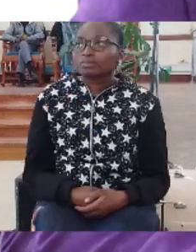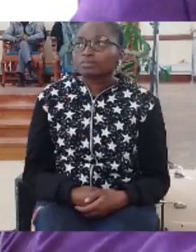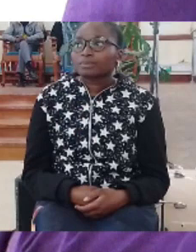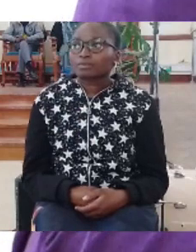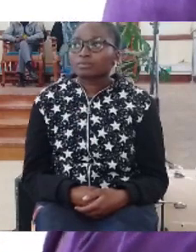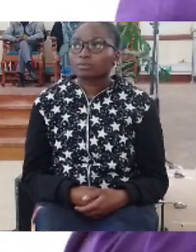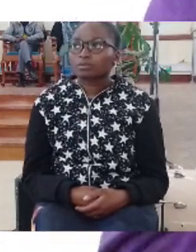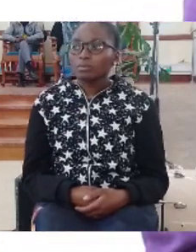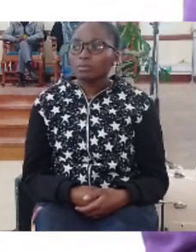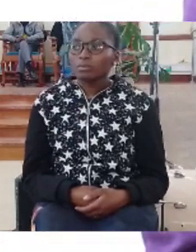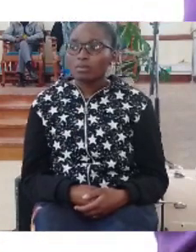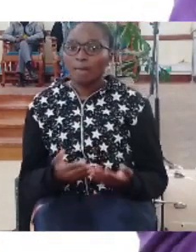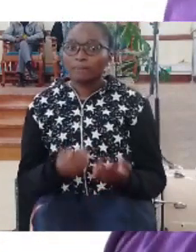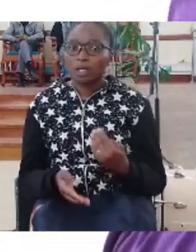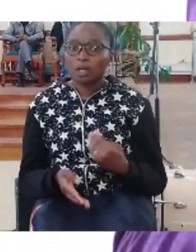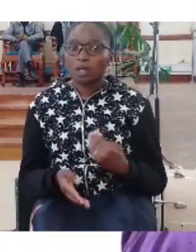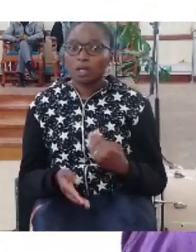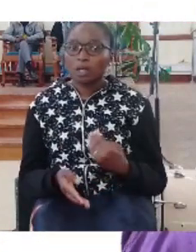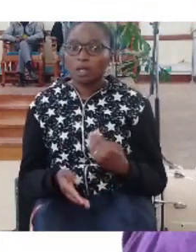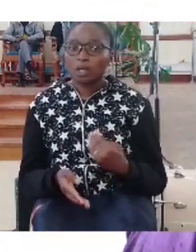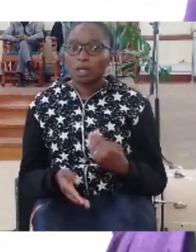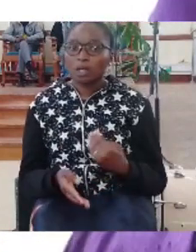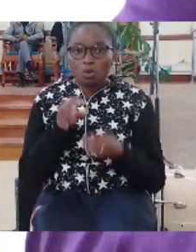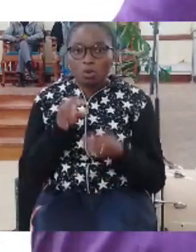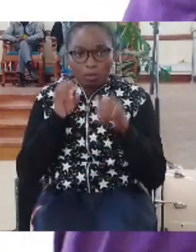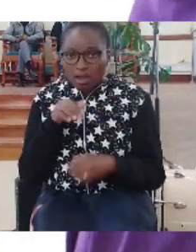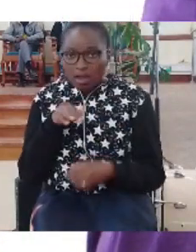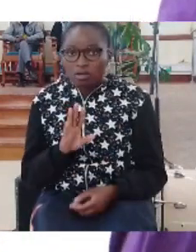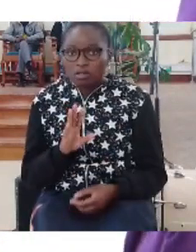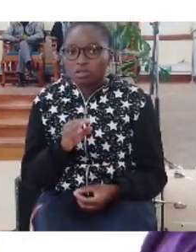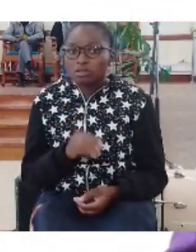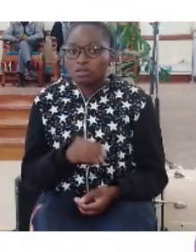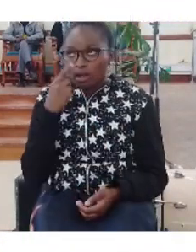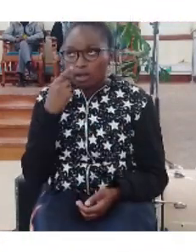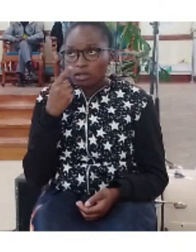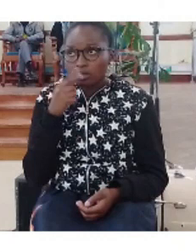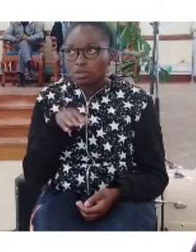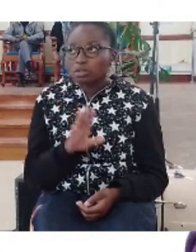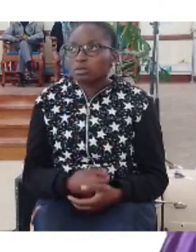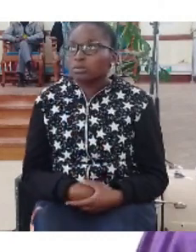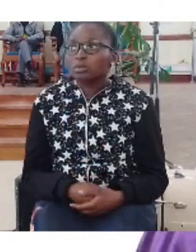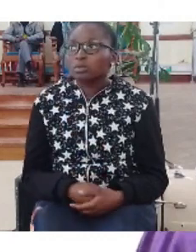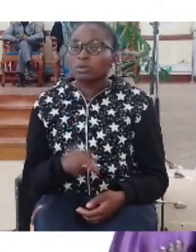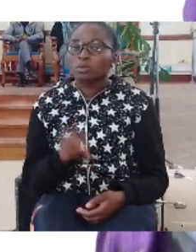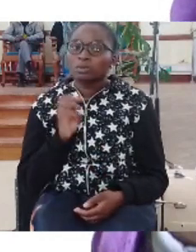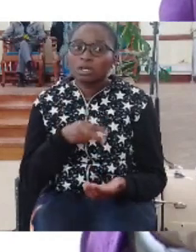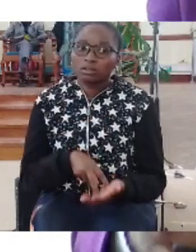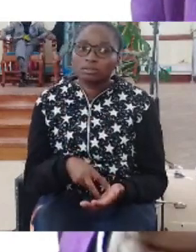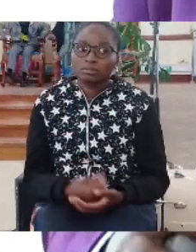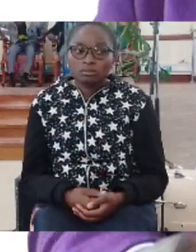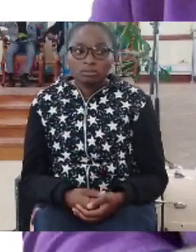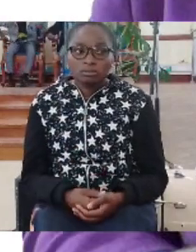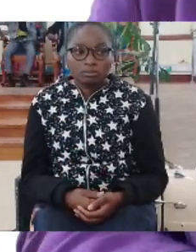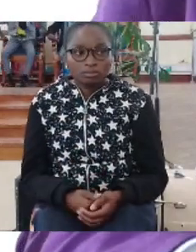Mwadha niyako higure maitho. Wone gevima kia mai. May God open our eyes. Titoruga mehi. Gatagata